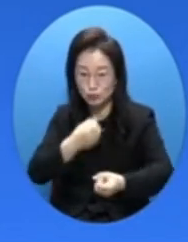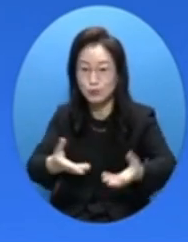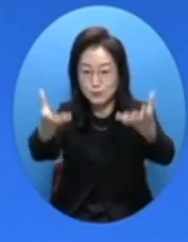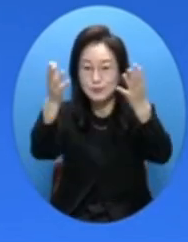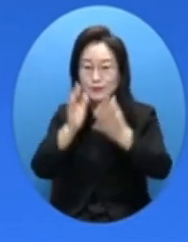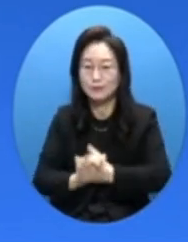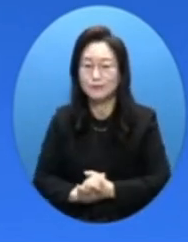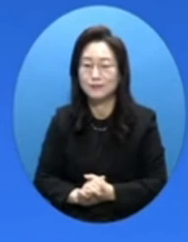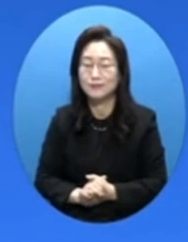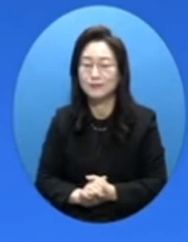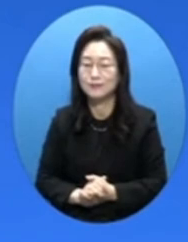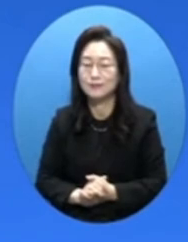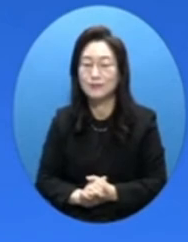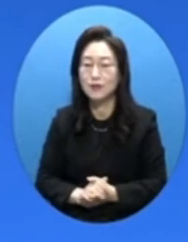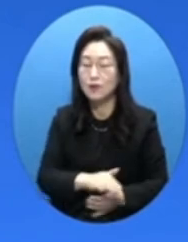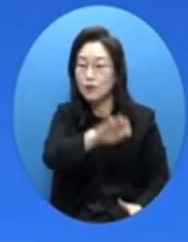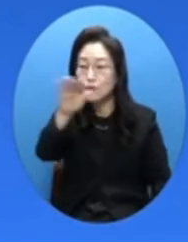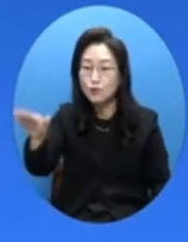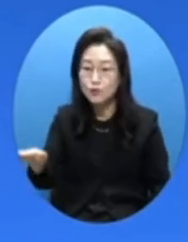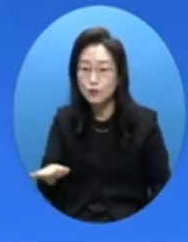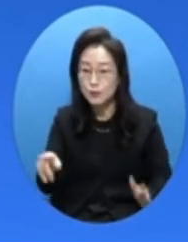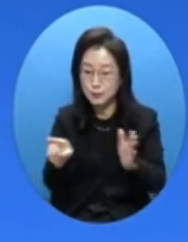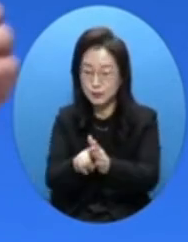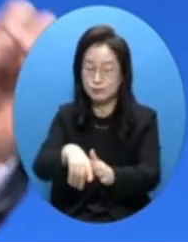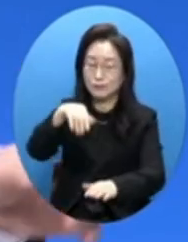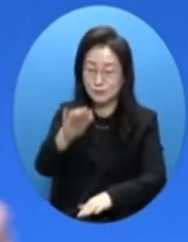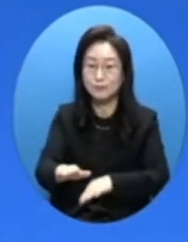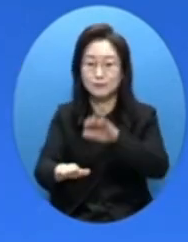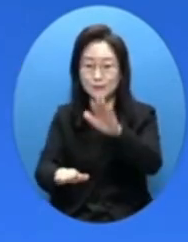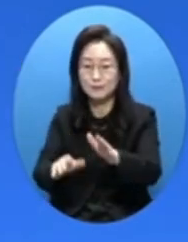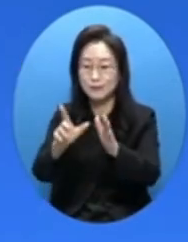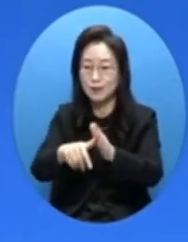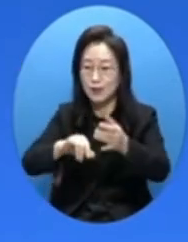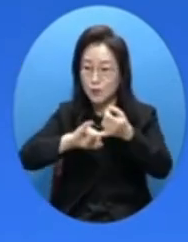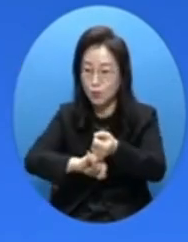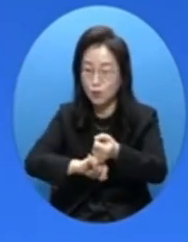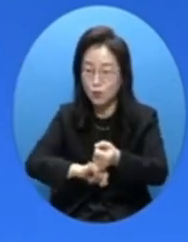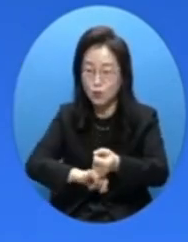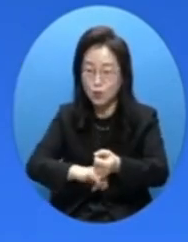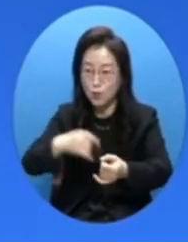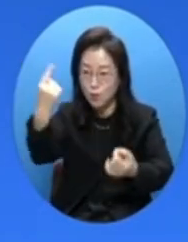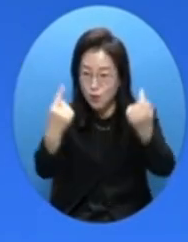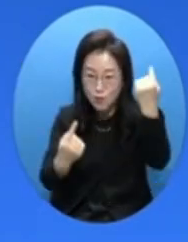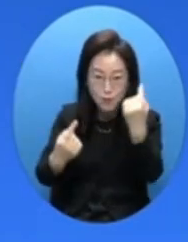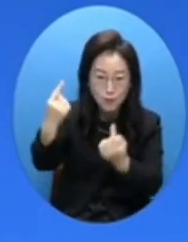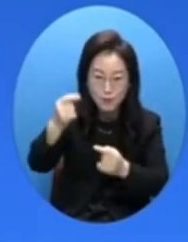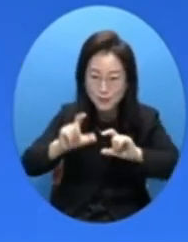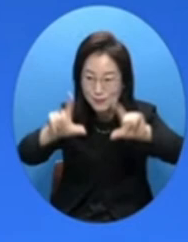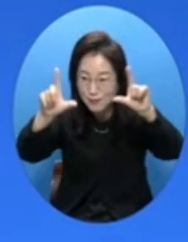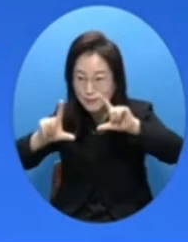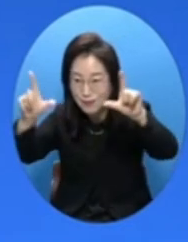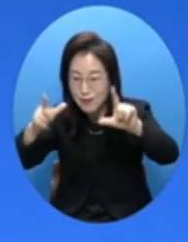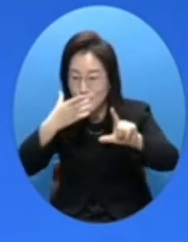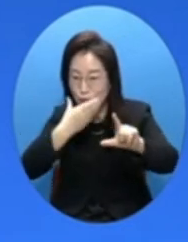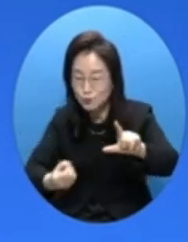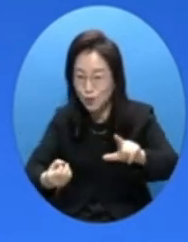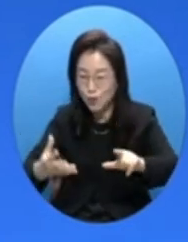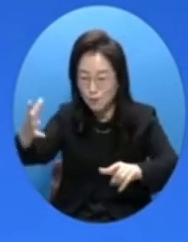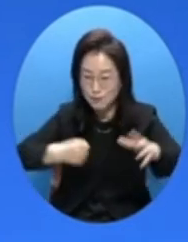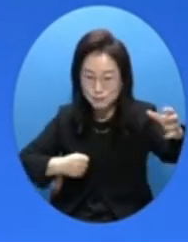축원합니다. 우리의 믿음의 발걸음을 옮길 때마다 우리의 다가오는 모든 날들이 우리에게 주신 축복의 땅이 될